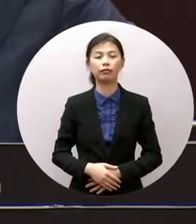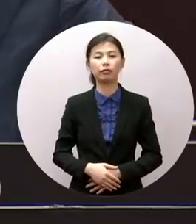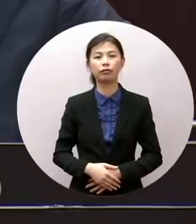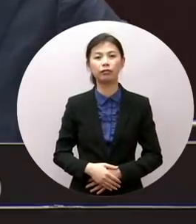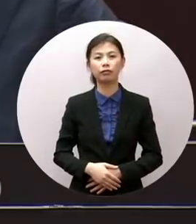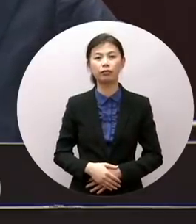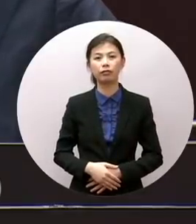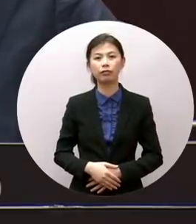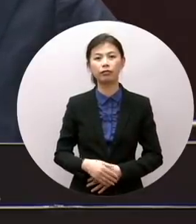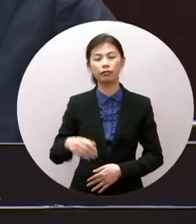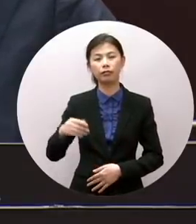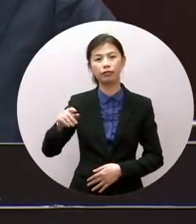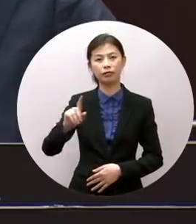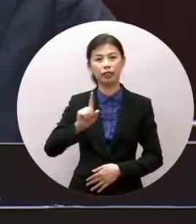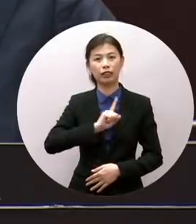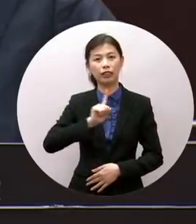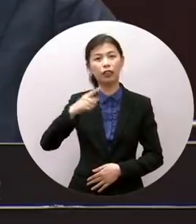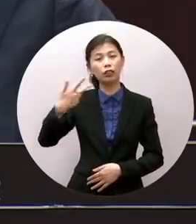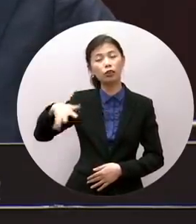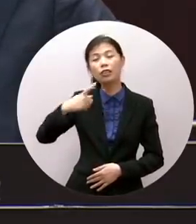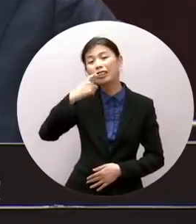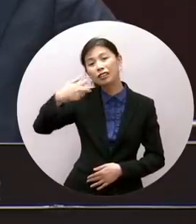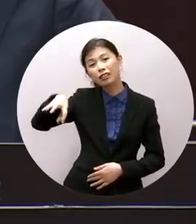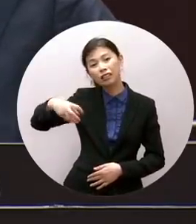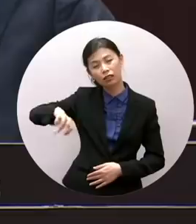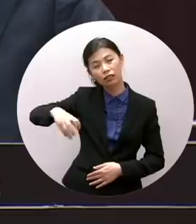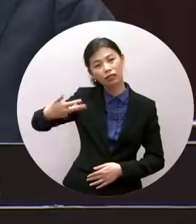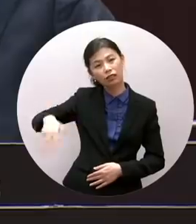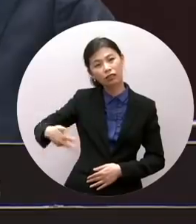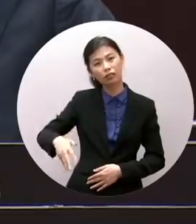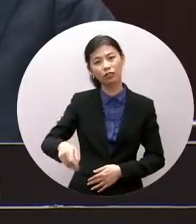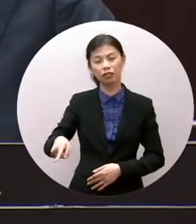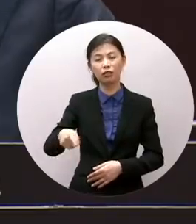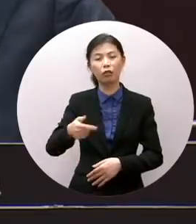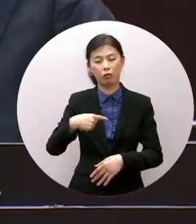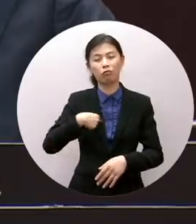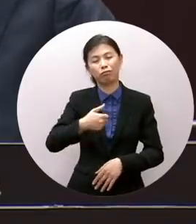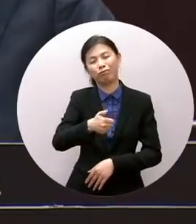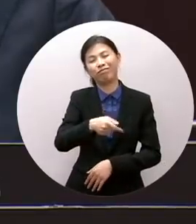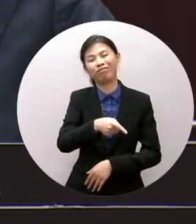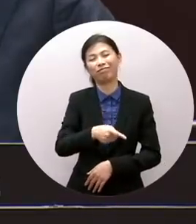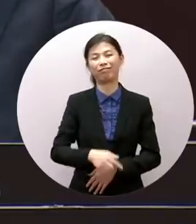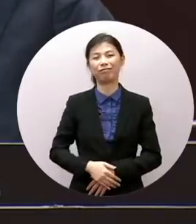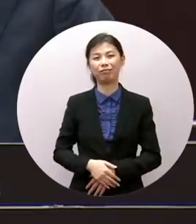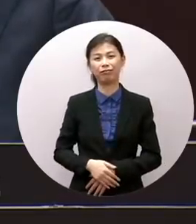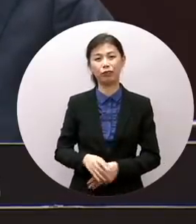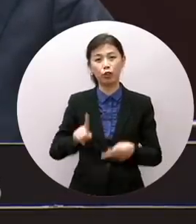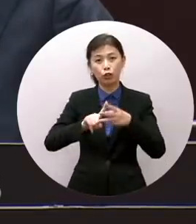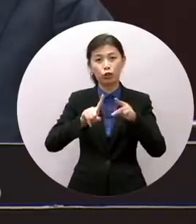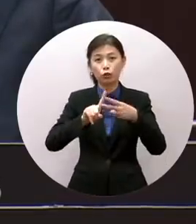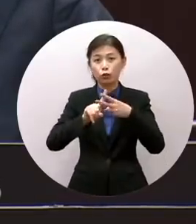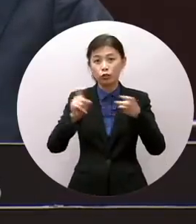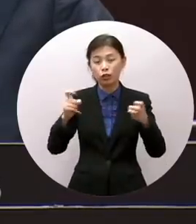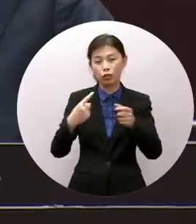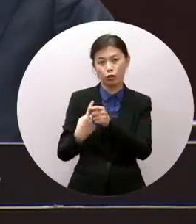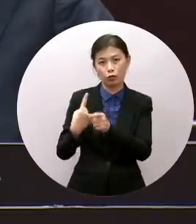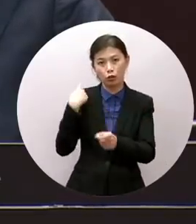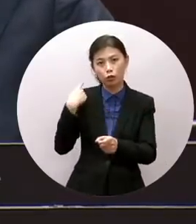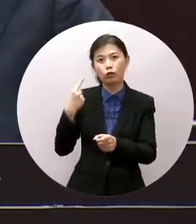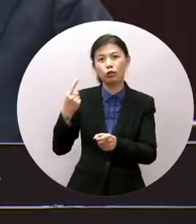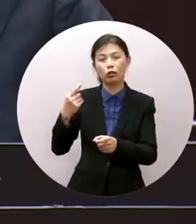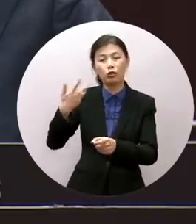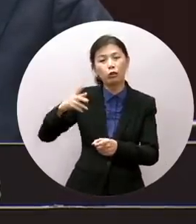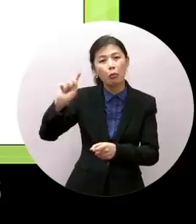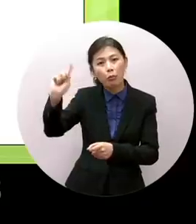其伫自来水的部分，我嘛要甲你去感谢。尤其土城即马已经伫顶年全面拢饮用翡翠水